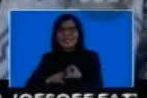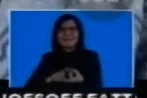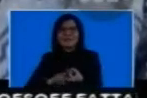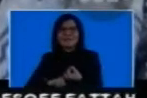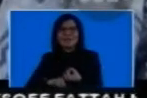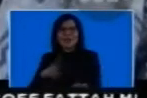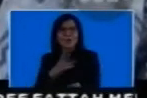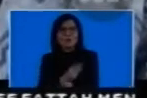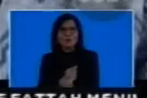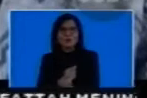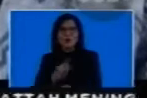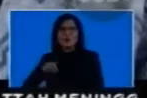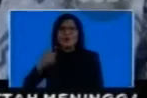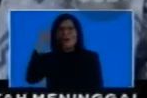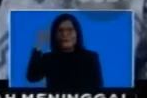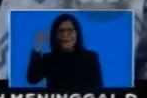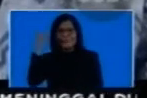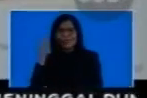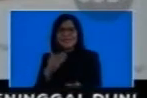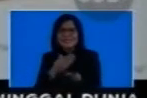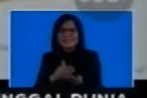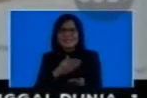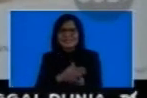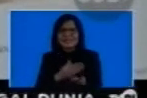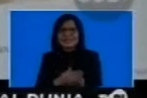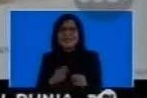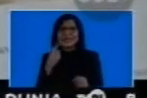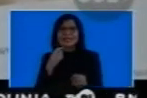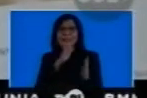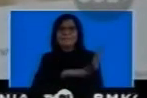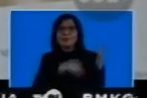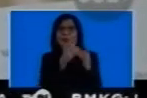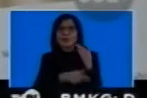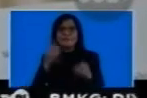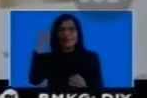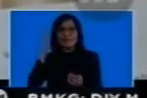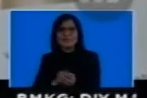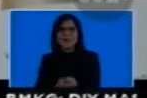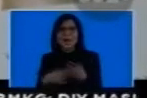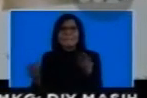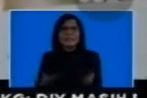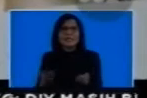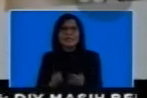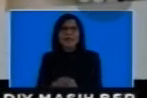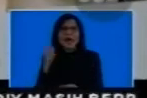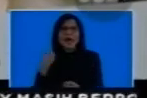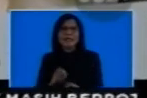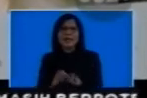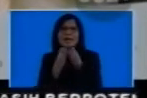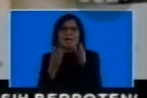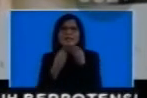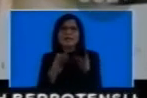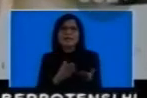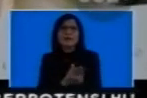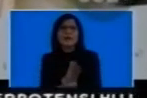pembelajaran. Padahal biasanya mereka hanya berpegang pada buku pegangan guru saja. Saya dulu dianggap aneh di sekolah karena